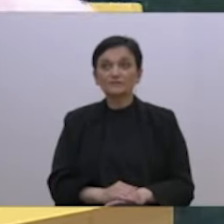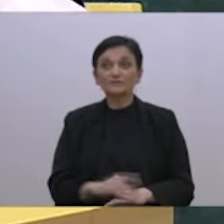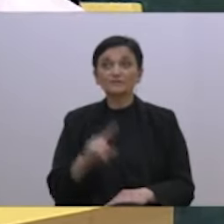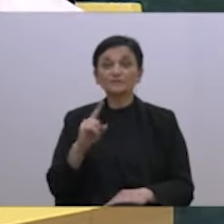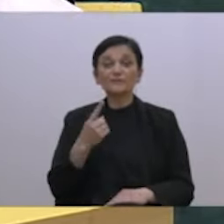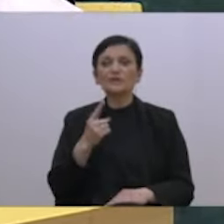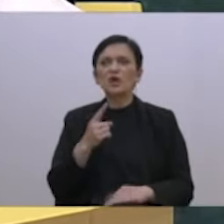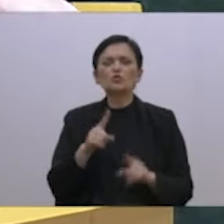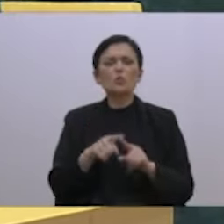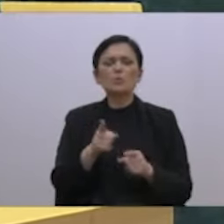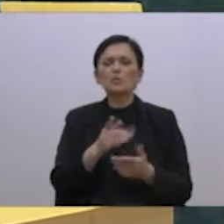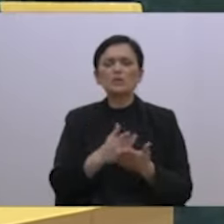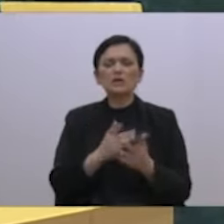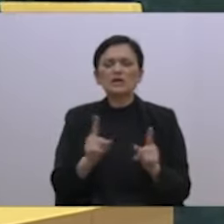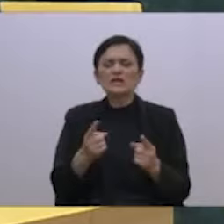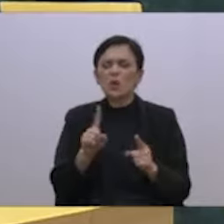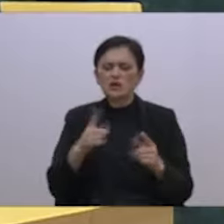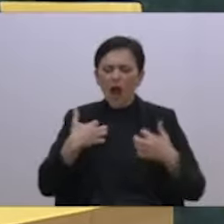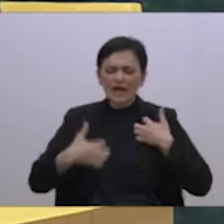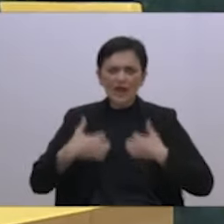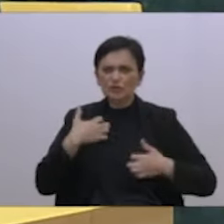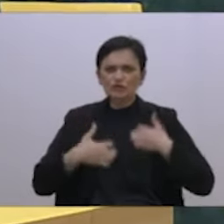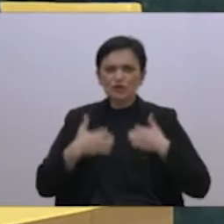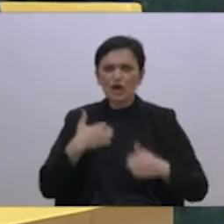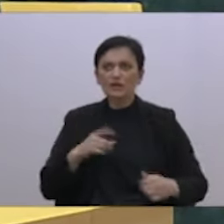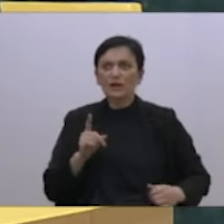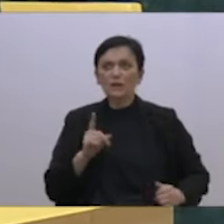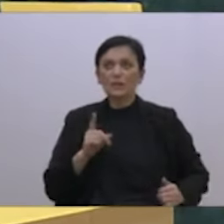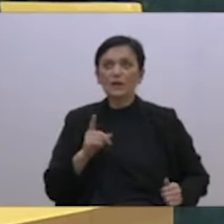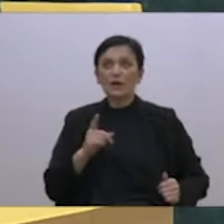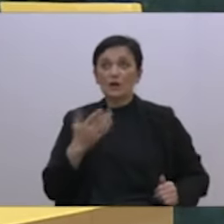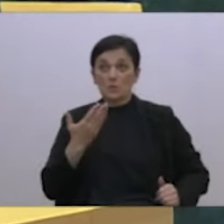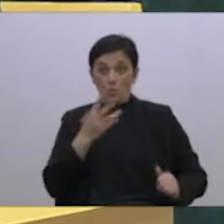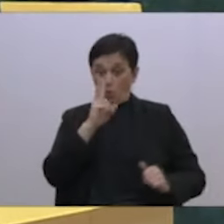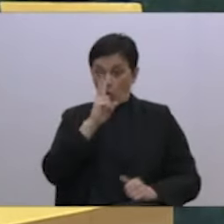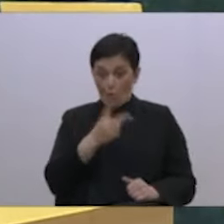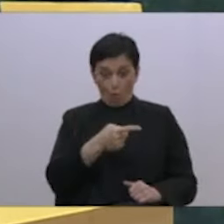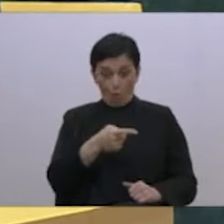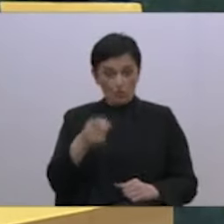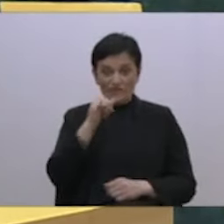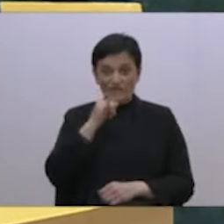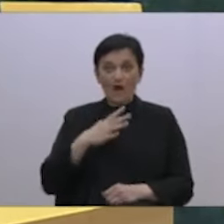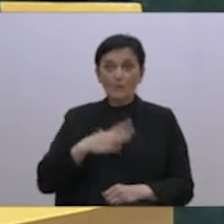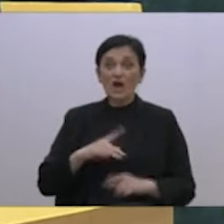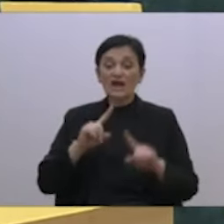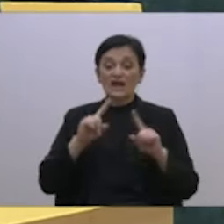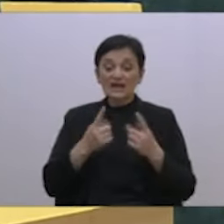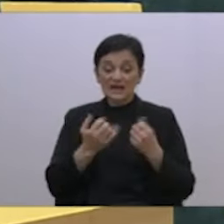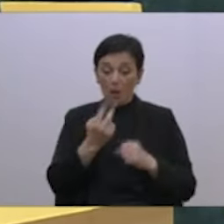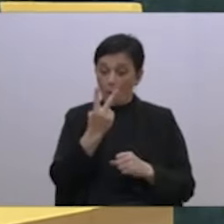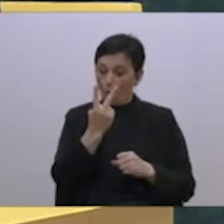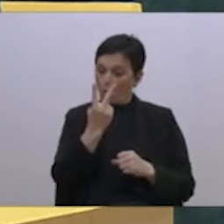რატომ ხდება ეს? რა გეჩკარებათ? დაუშვათ ორ თვეს ვერ მოიცლით? რატომ იღებთ ორ